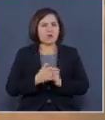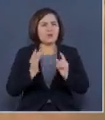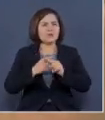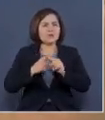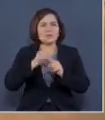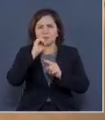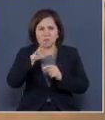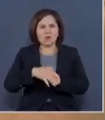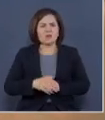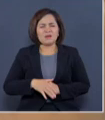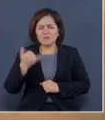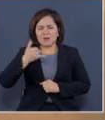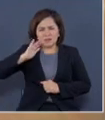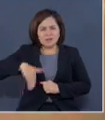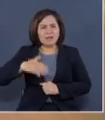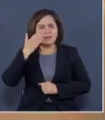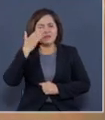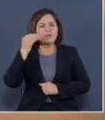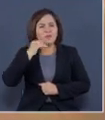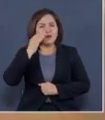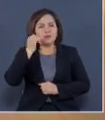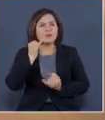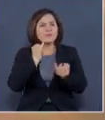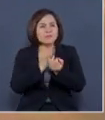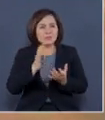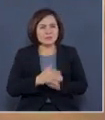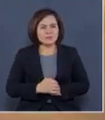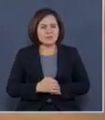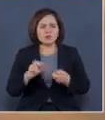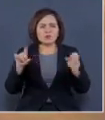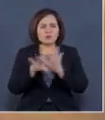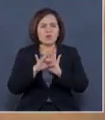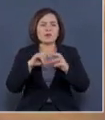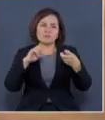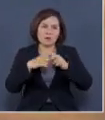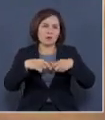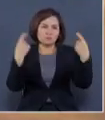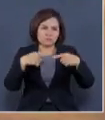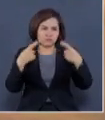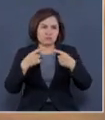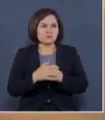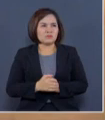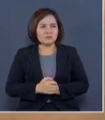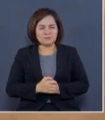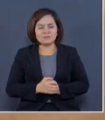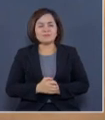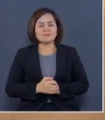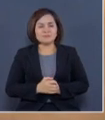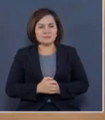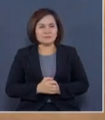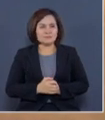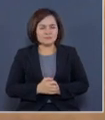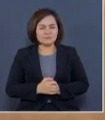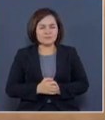ริ่มบอกว่าเอ้าก็มาสายแบบนี้ยังไม่ชินอีกเหรอนะคะเหมือนจะมีปากเสียงสุดท้ายเนี่ยเจอผู้ก่อเหตุซึ่งเป็นรปภ.รุ่น